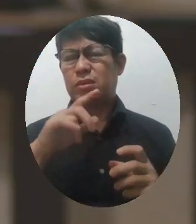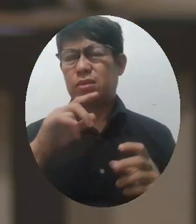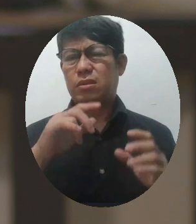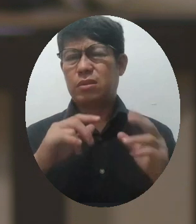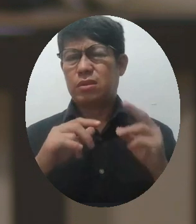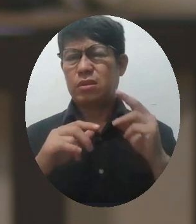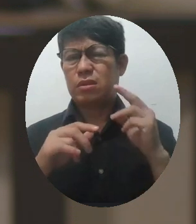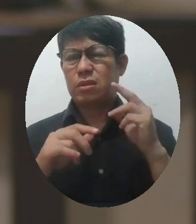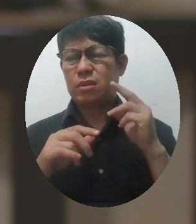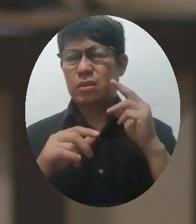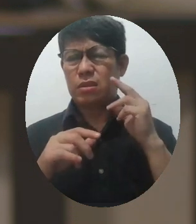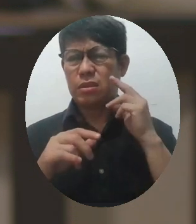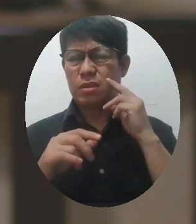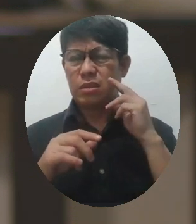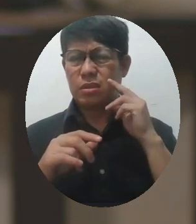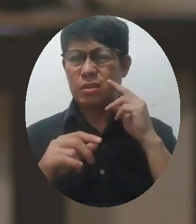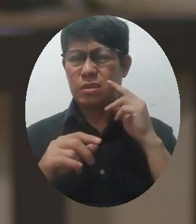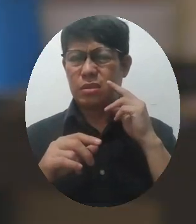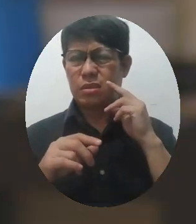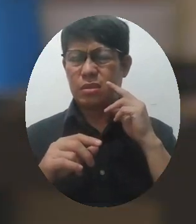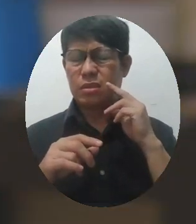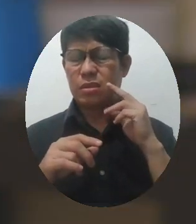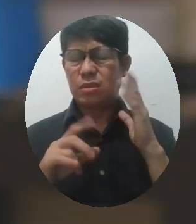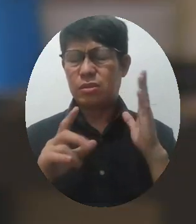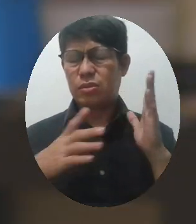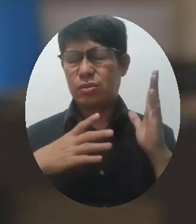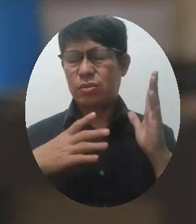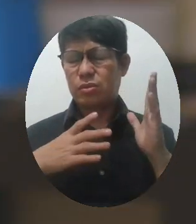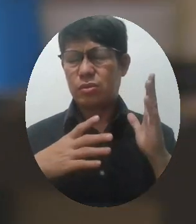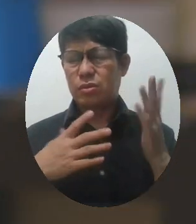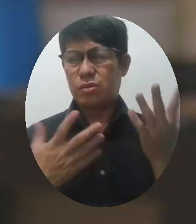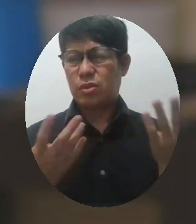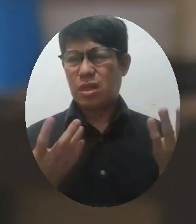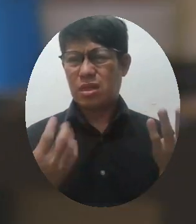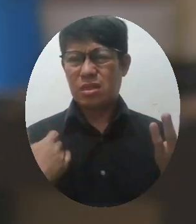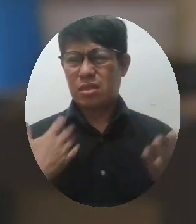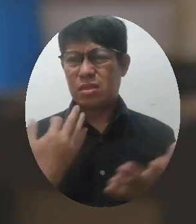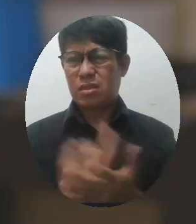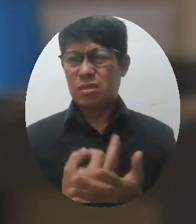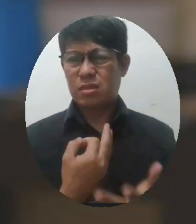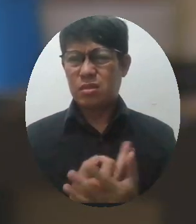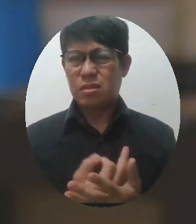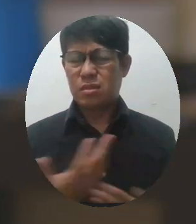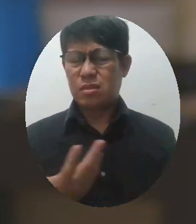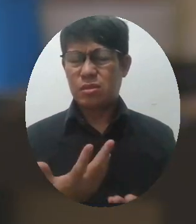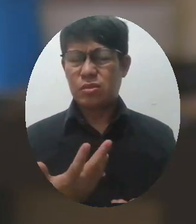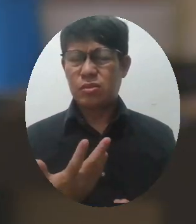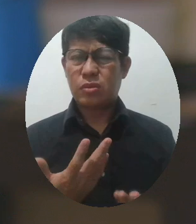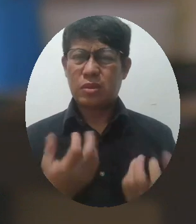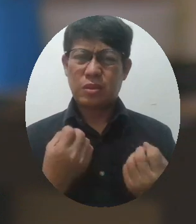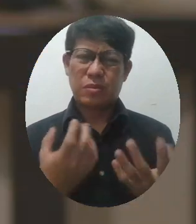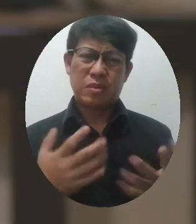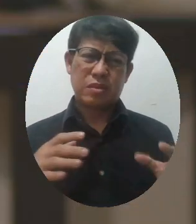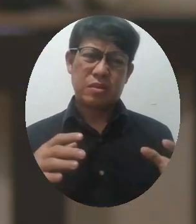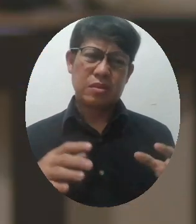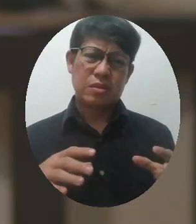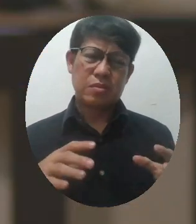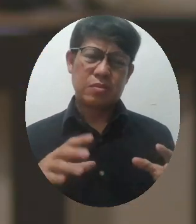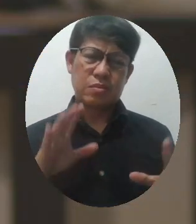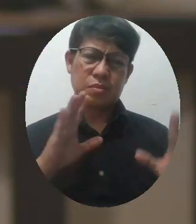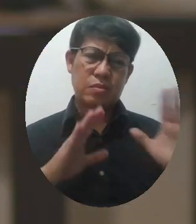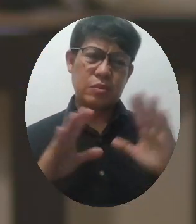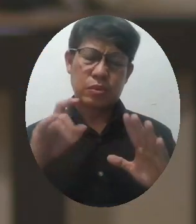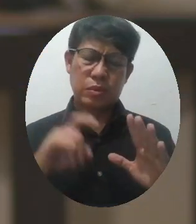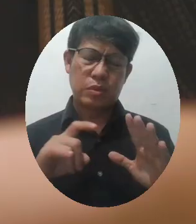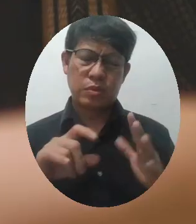kami handa doon sa ganung sitwasyon. Noong time po niya na ipinanganak ko, kailangan din po talaga siyang operahan. Eh hindi naman